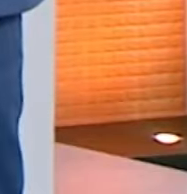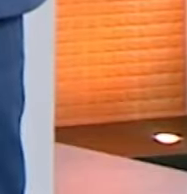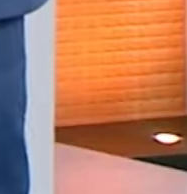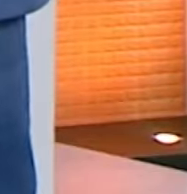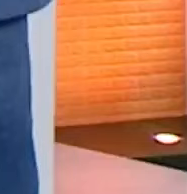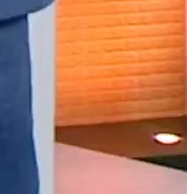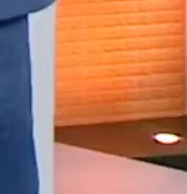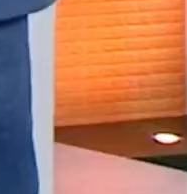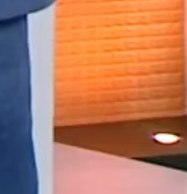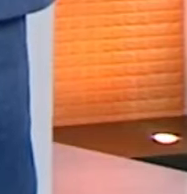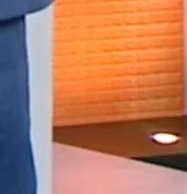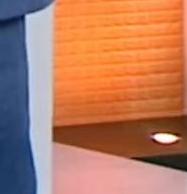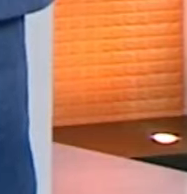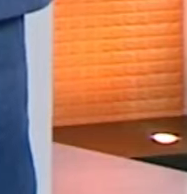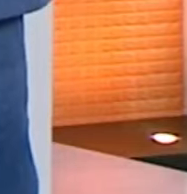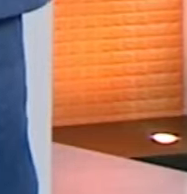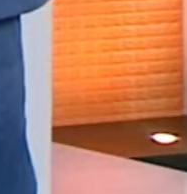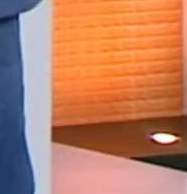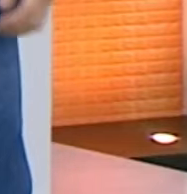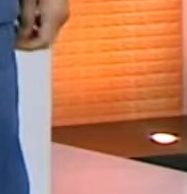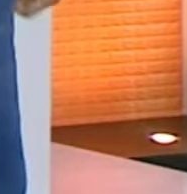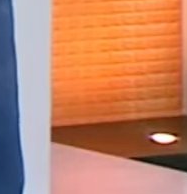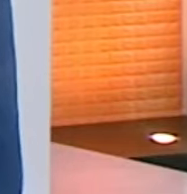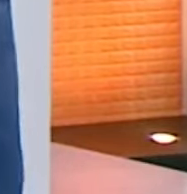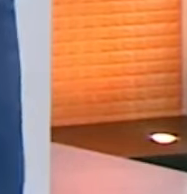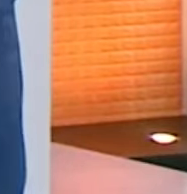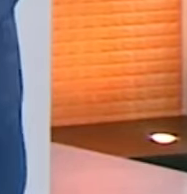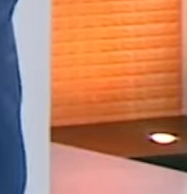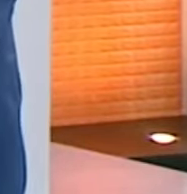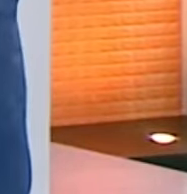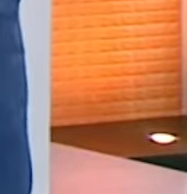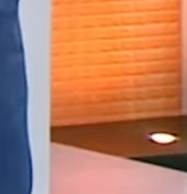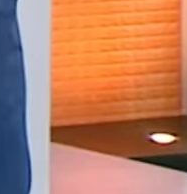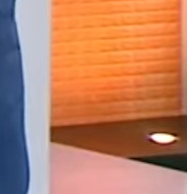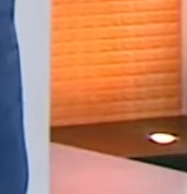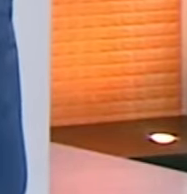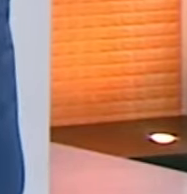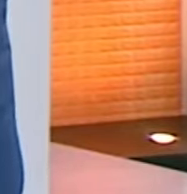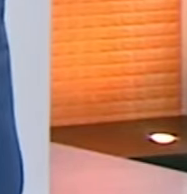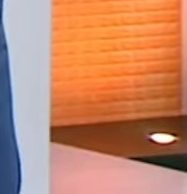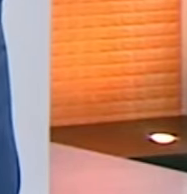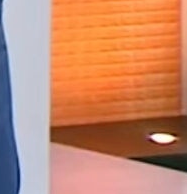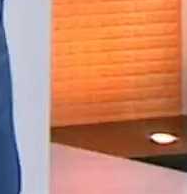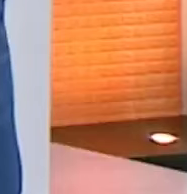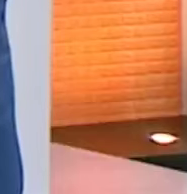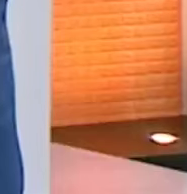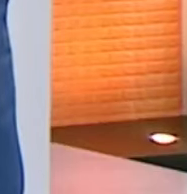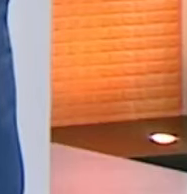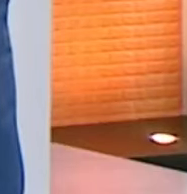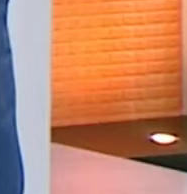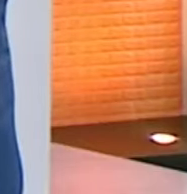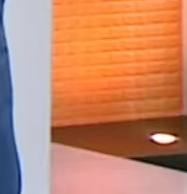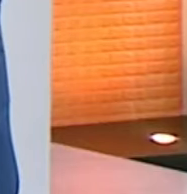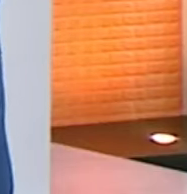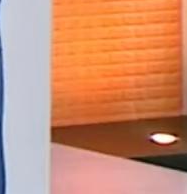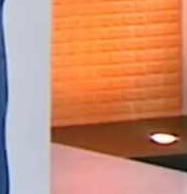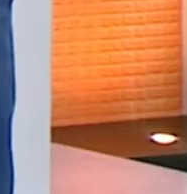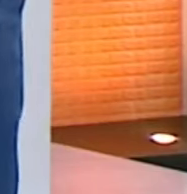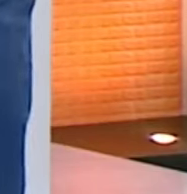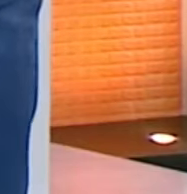balita. Mag-subscribe sa GMA Integrated News sa YouTube. Sa mga kapuso abroad, subaybayan nyo kami sa GMA Pinoy